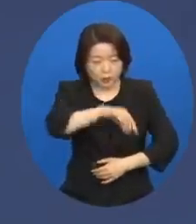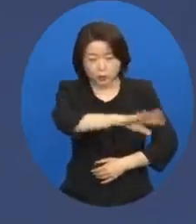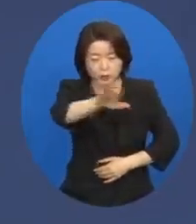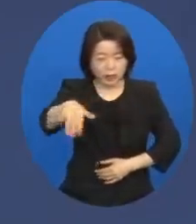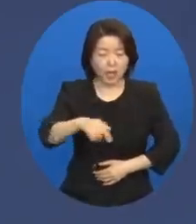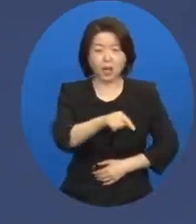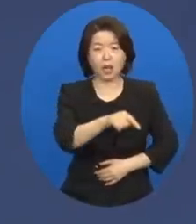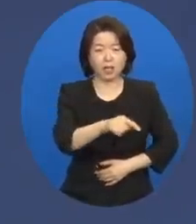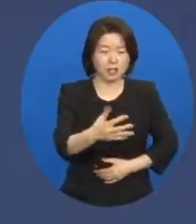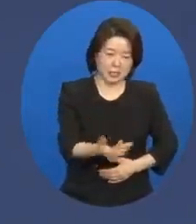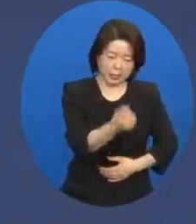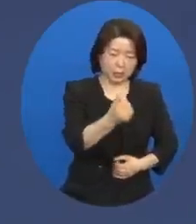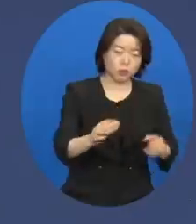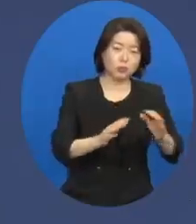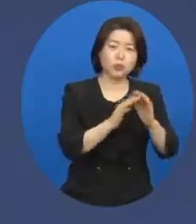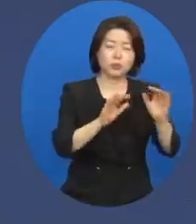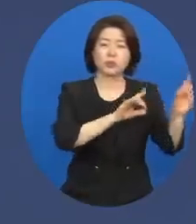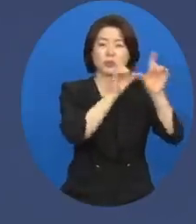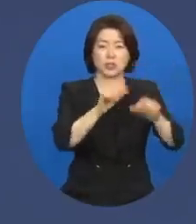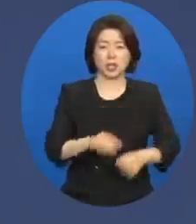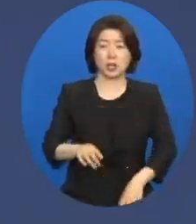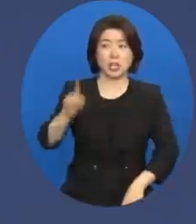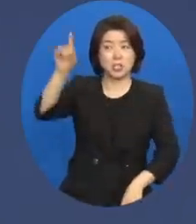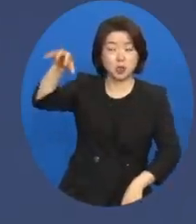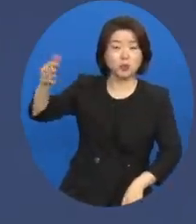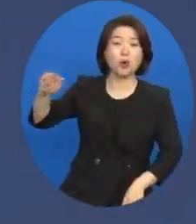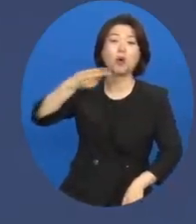사람처럼 이 땅이 다인 것처럼